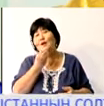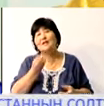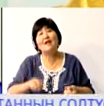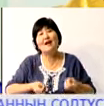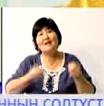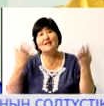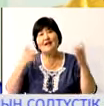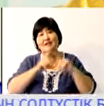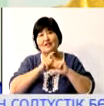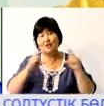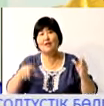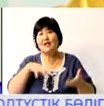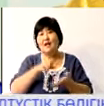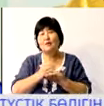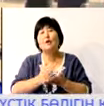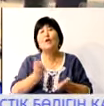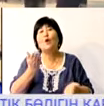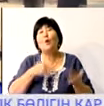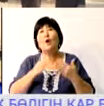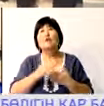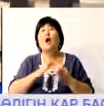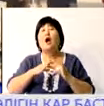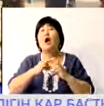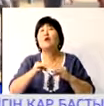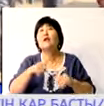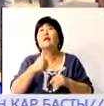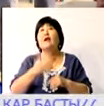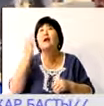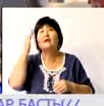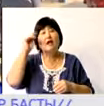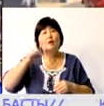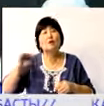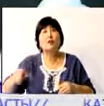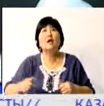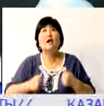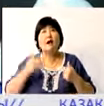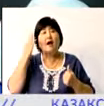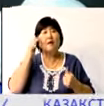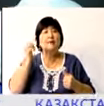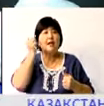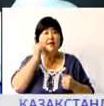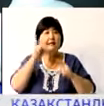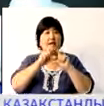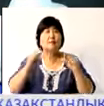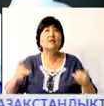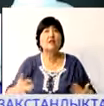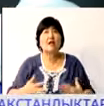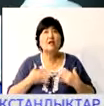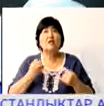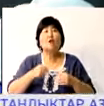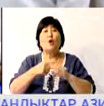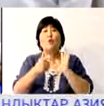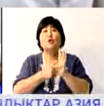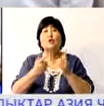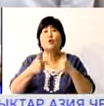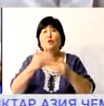жарық ғимаратқа ие болдық, қуаныштымыз. Ал аудандағы ең талантты оқушылар қарым қабілетін ескі ғимаратта шыңдап жүр. 17 үйірмесі